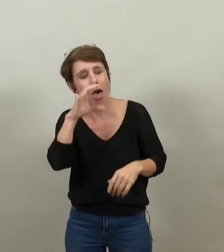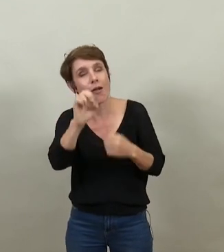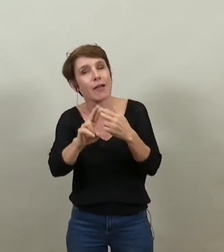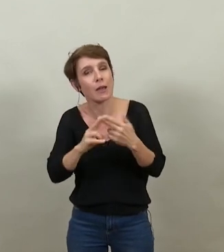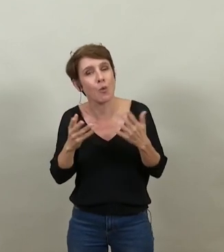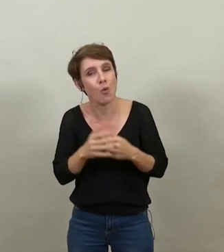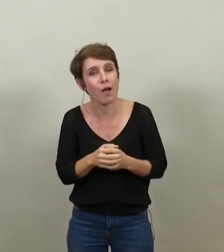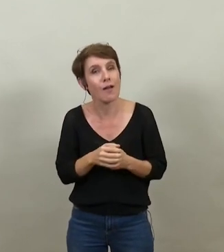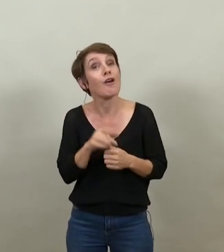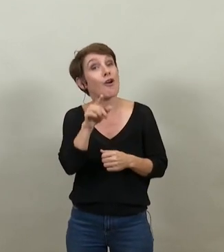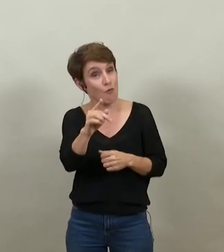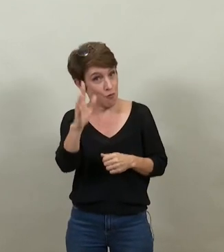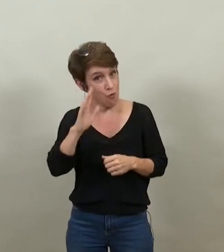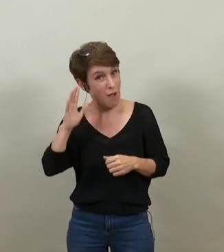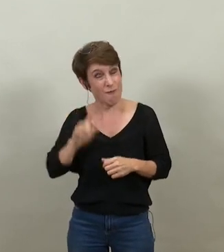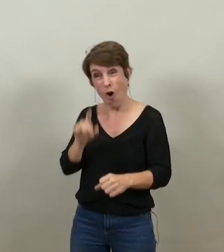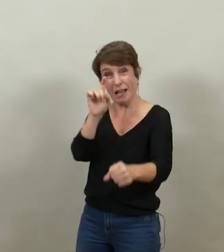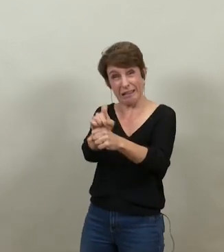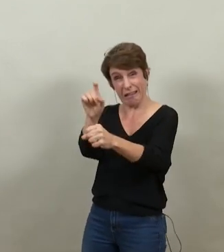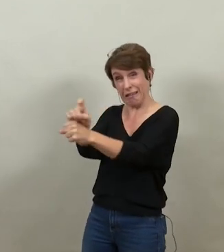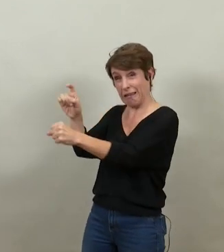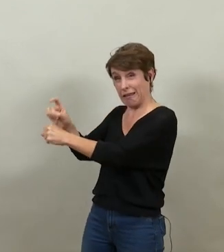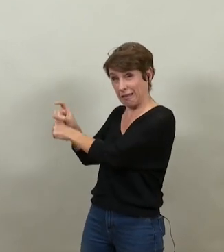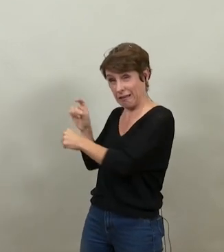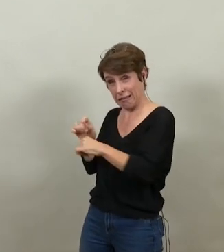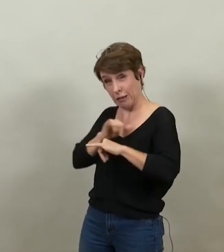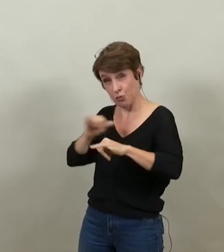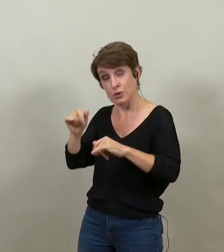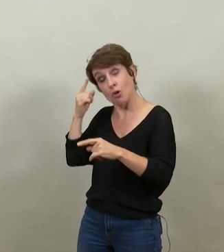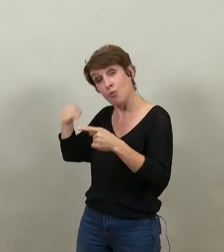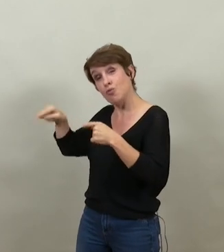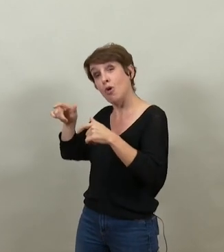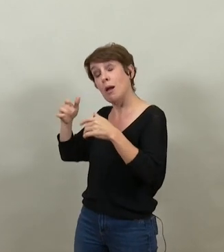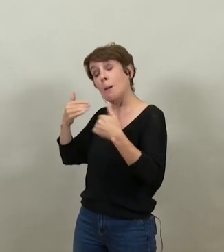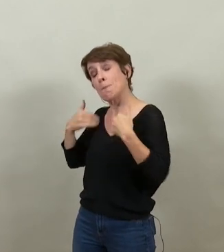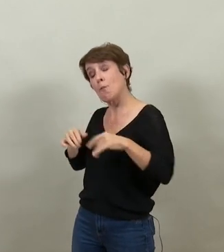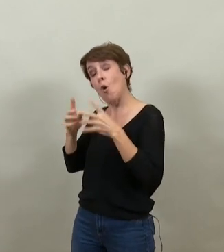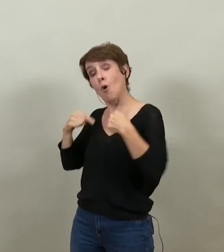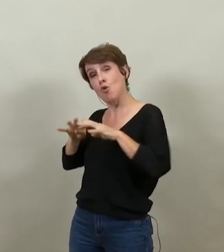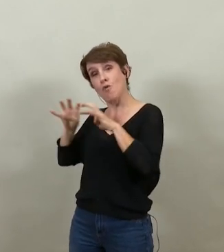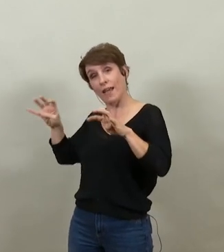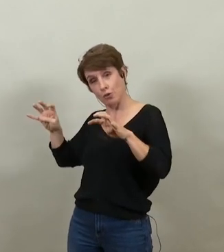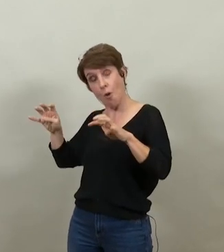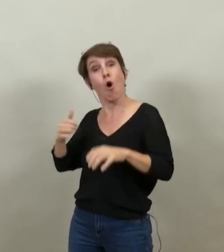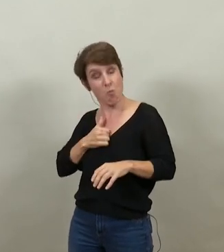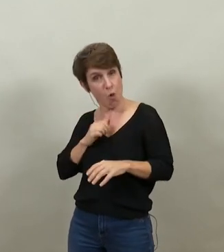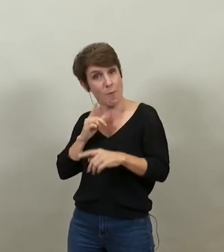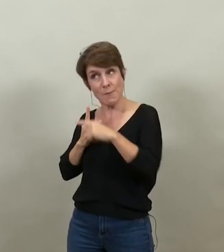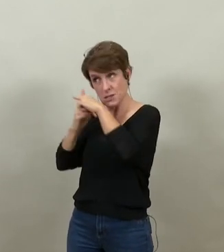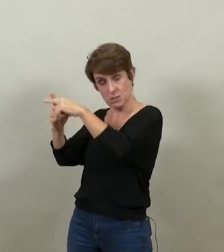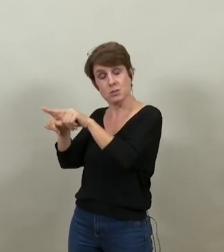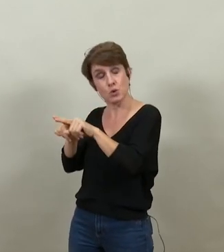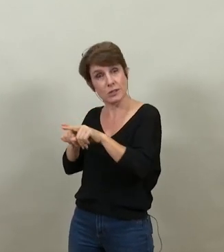vous avez été particulièrement prolixe pour les autres et pour les membres du gouvernement qui étaient d'ailleurs en examen et j'étais l'une des premières à condamner mais en